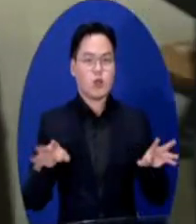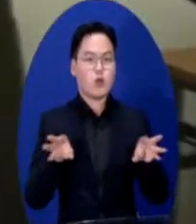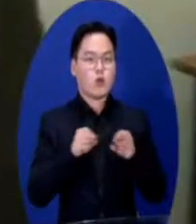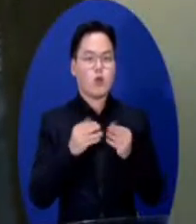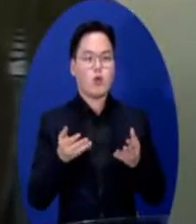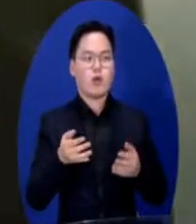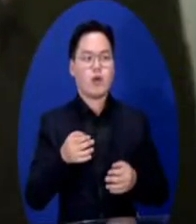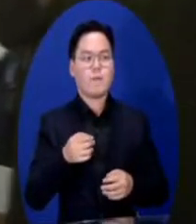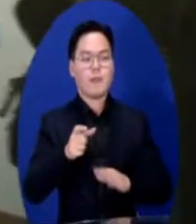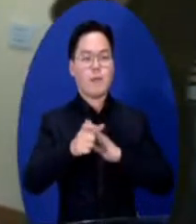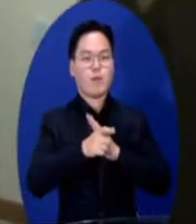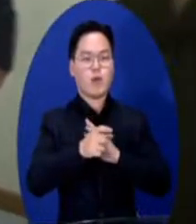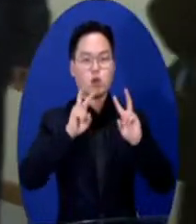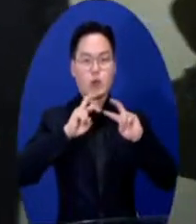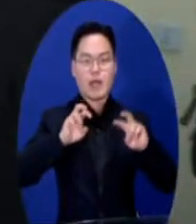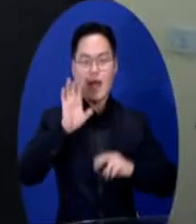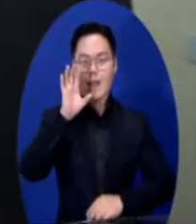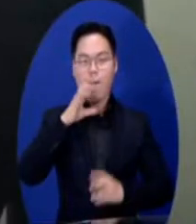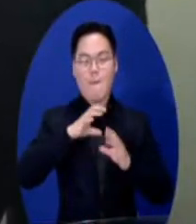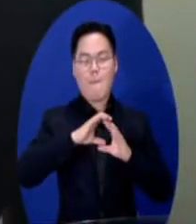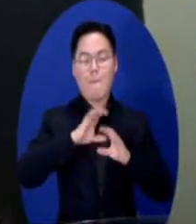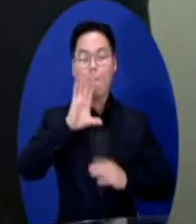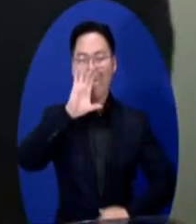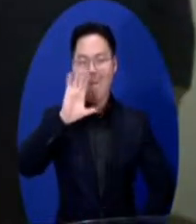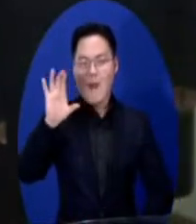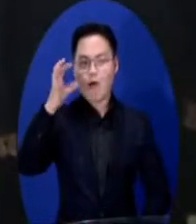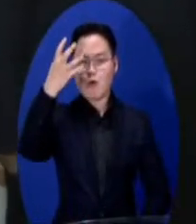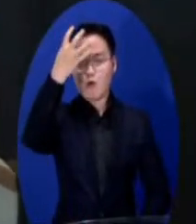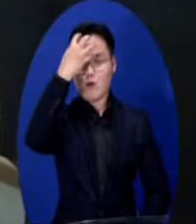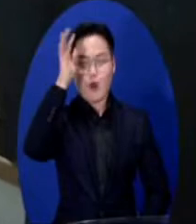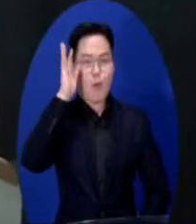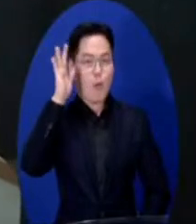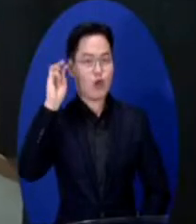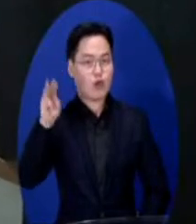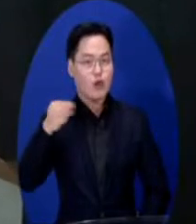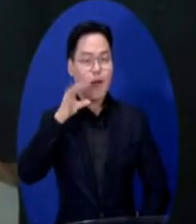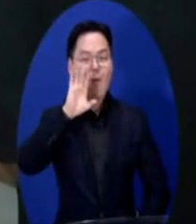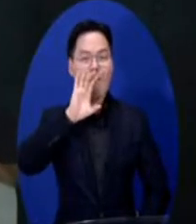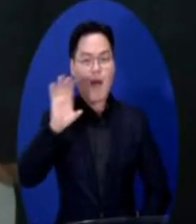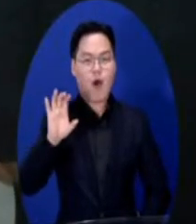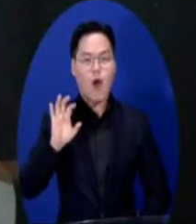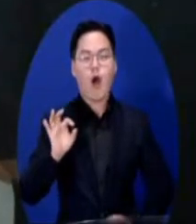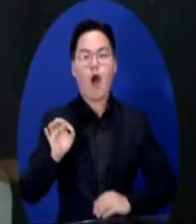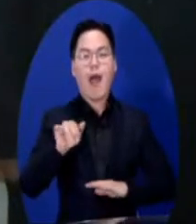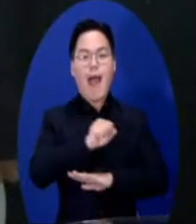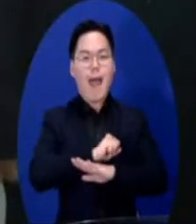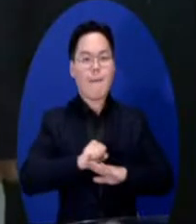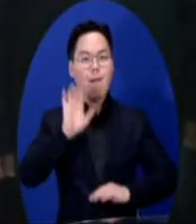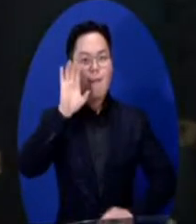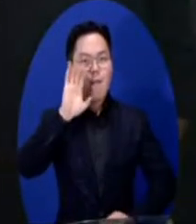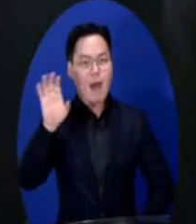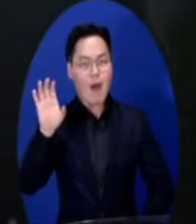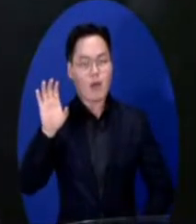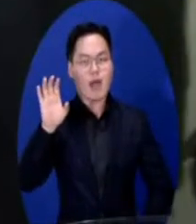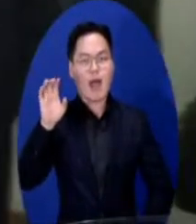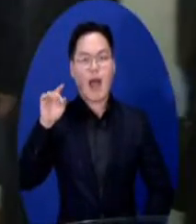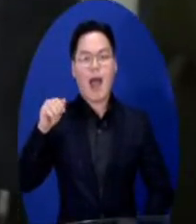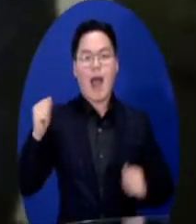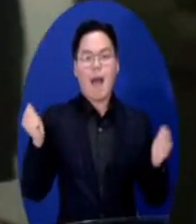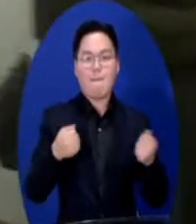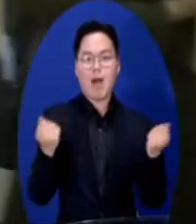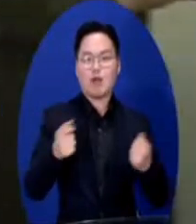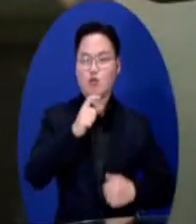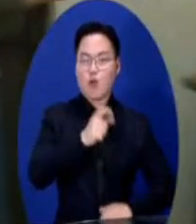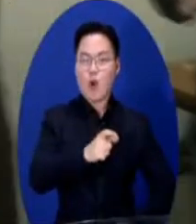бол эрдэм шинжилгээ судалгааны байгууллага, за төрийн бодлого тодорхойлогч байгууллага, за орон нутгийн байгууллага хамгийн чухлаар